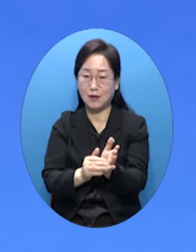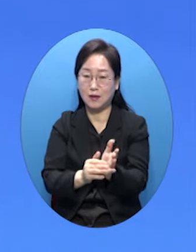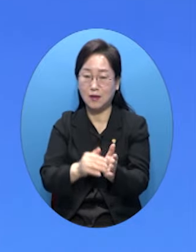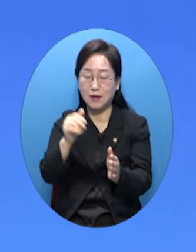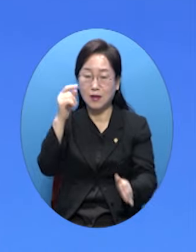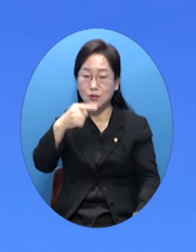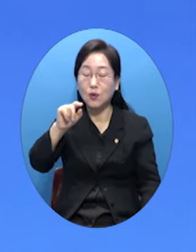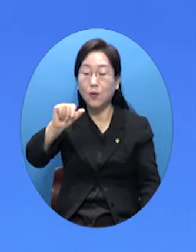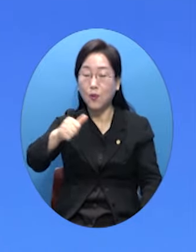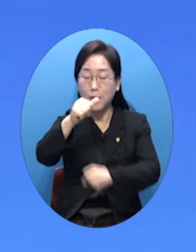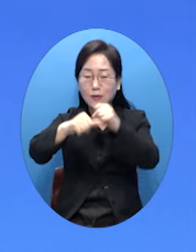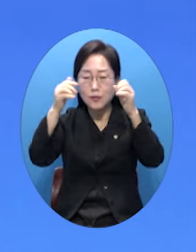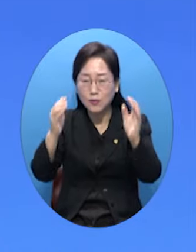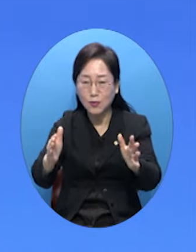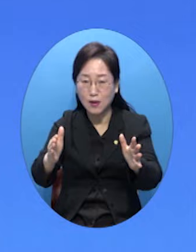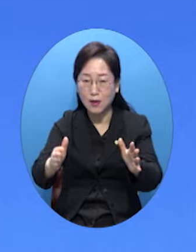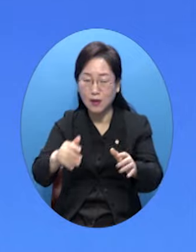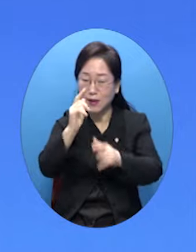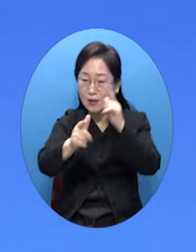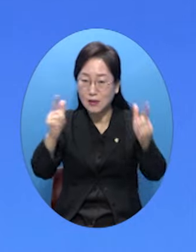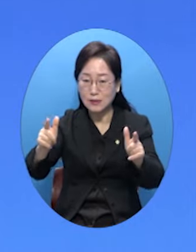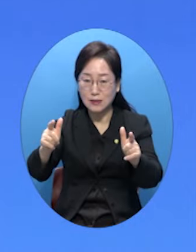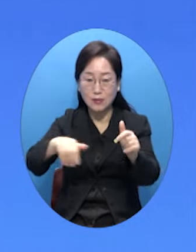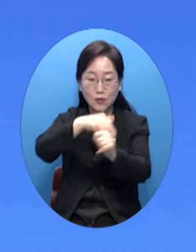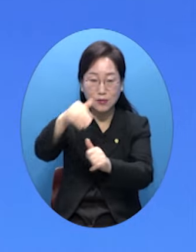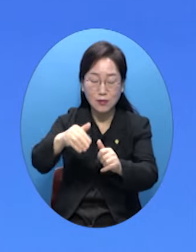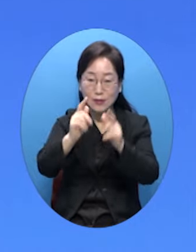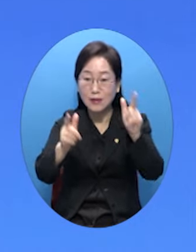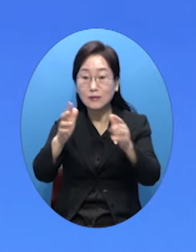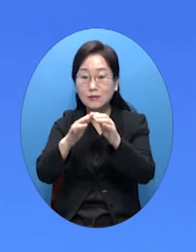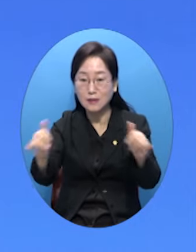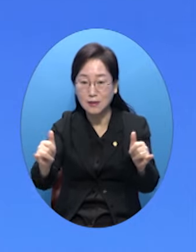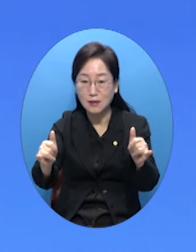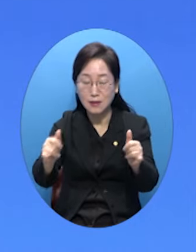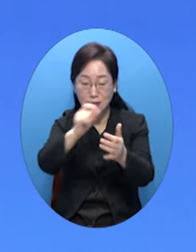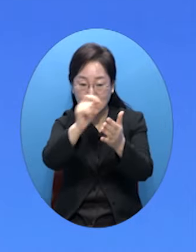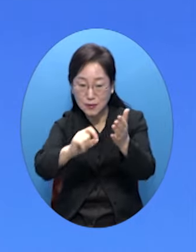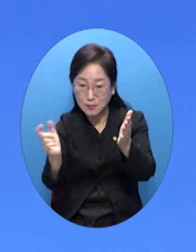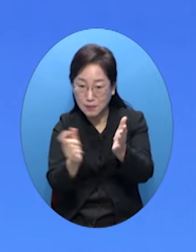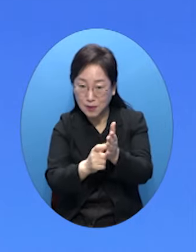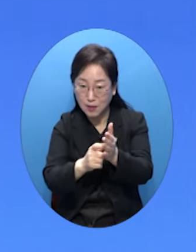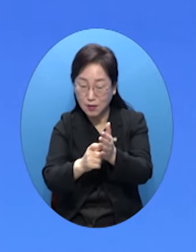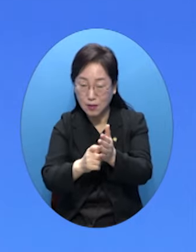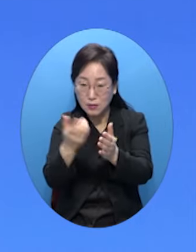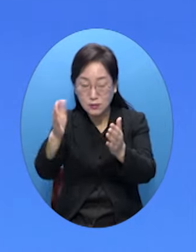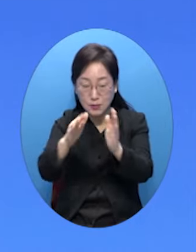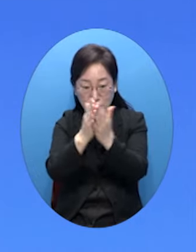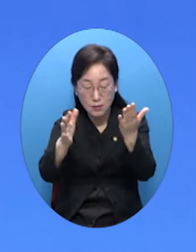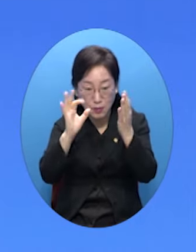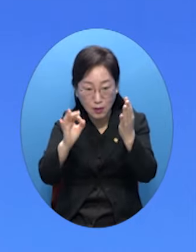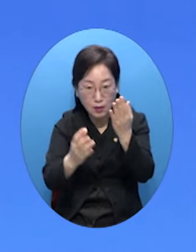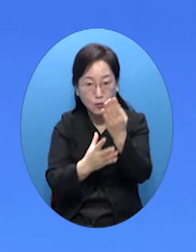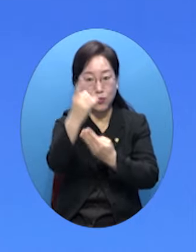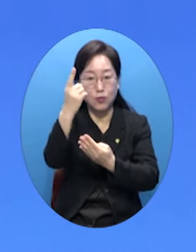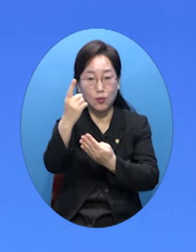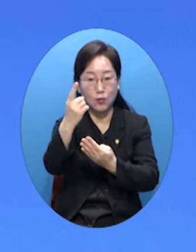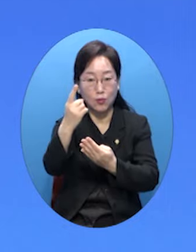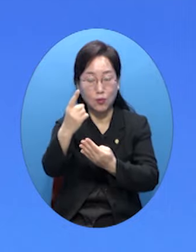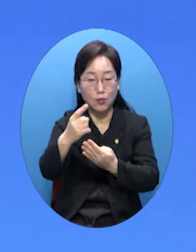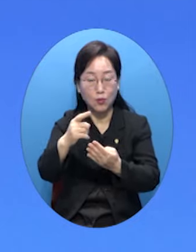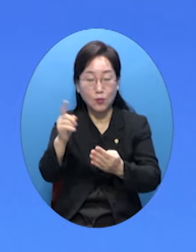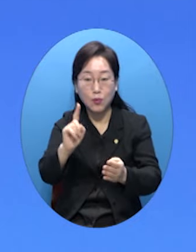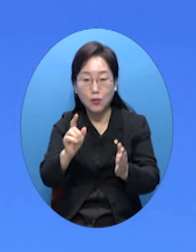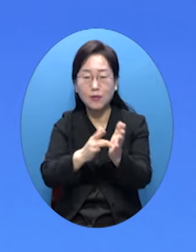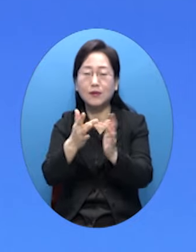1500년 동안 쓰여진 각기 다른 사람에 쓰여진 성경의 내용이 딱 통일됩니다. 딱 하나가 되어 있어요. 예수 그리스도가